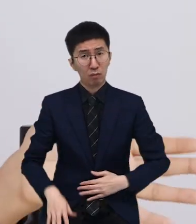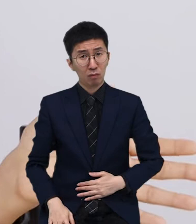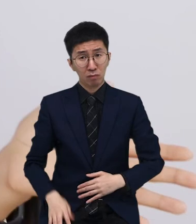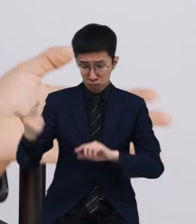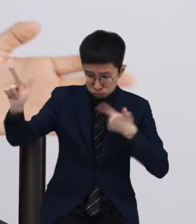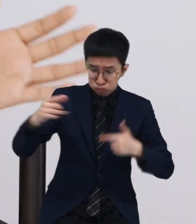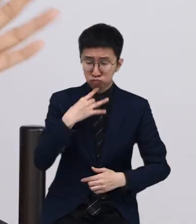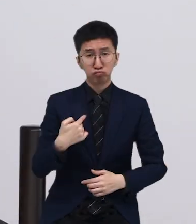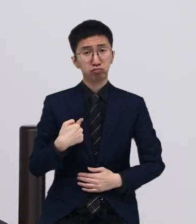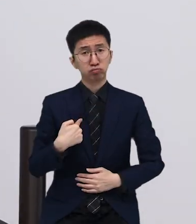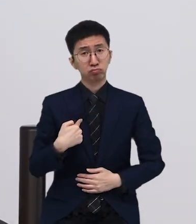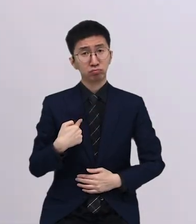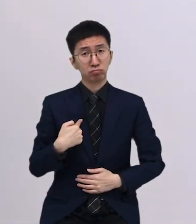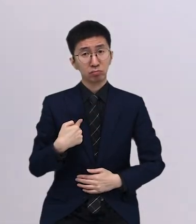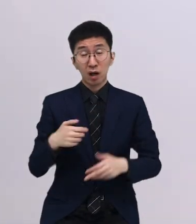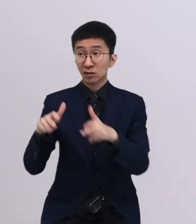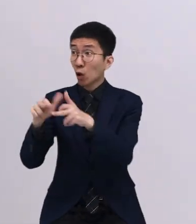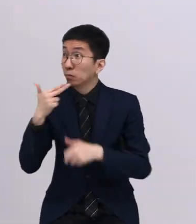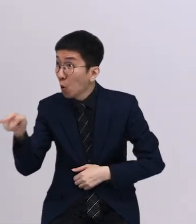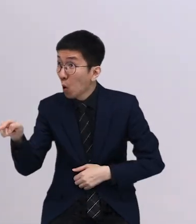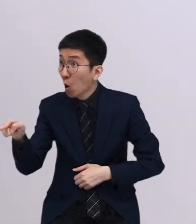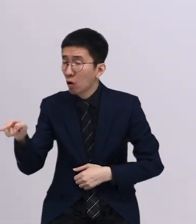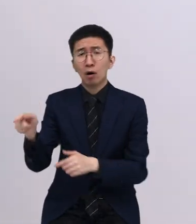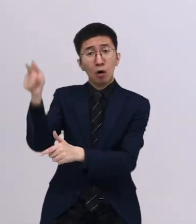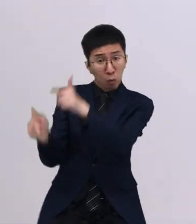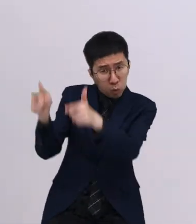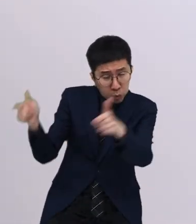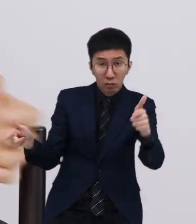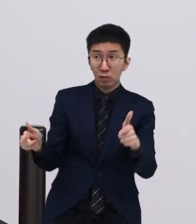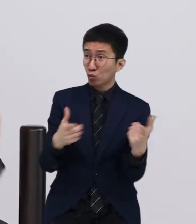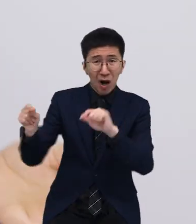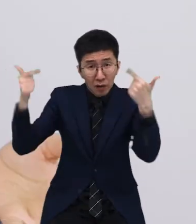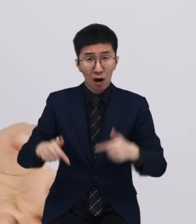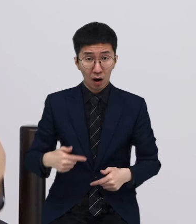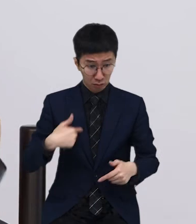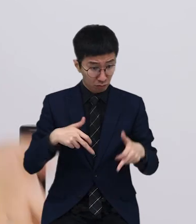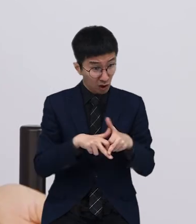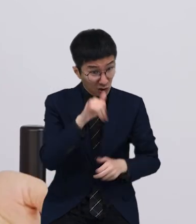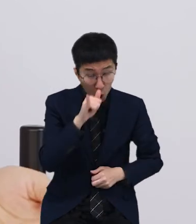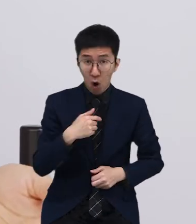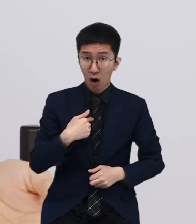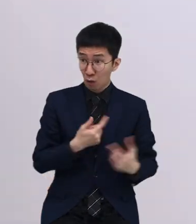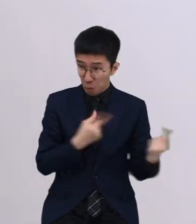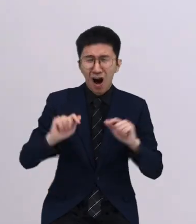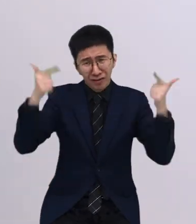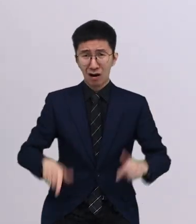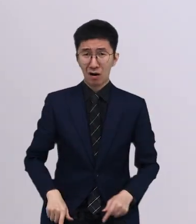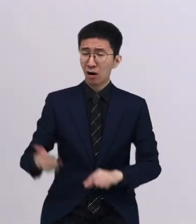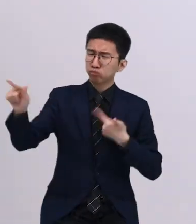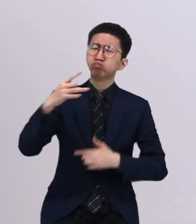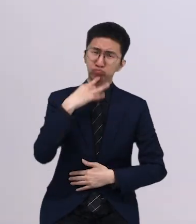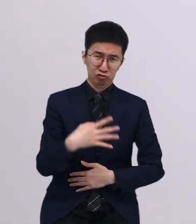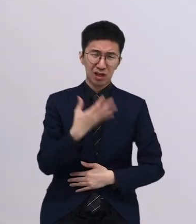각자 다른 몸이라고 생각을 하거든요. 장애가 없다고 해서 다 같은 몸도 아니잖아요. 장애가 있다고 해서 또 다른 것도 아니고 그냥